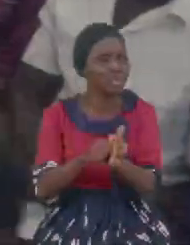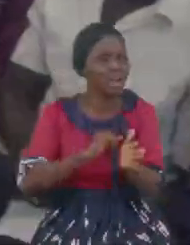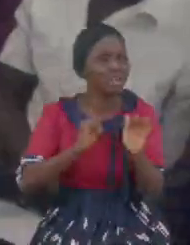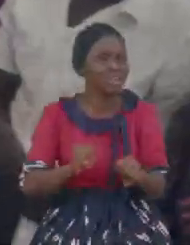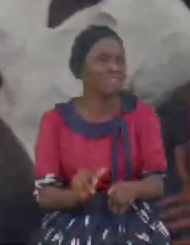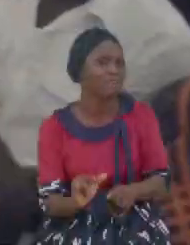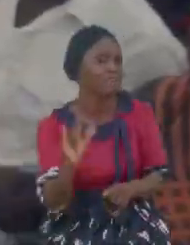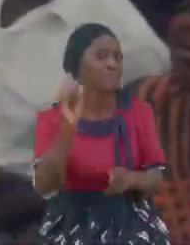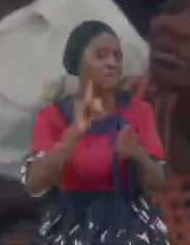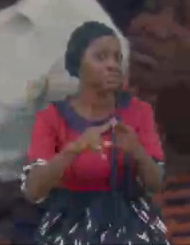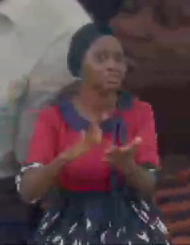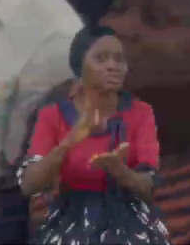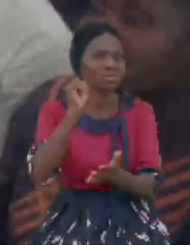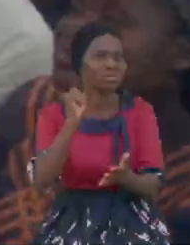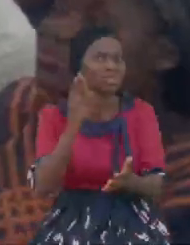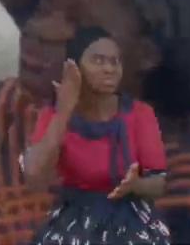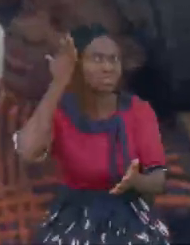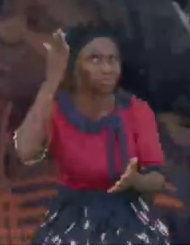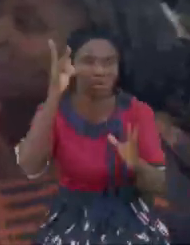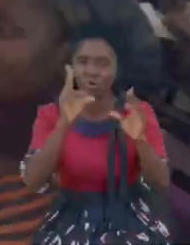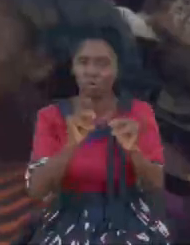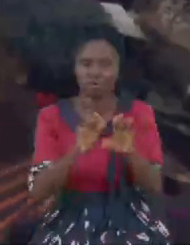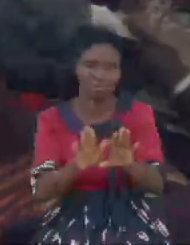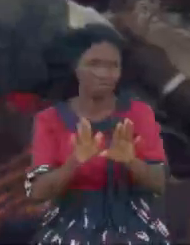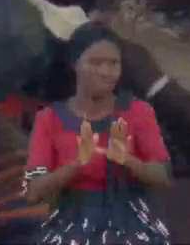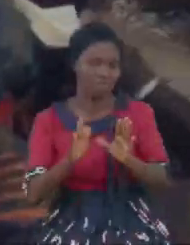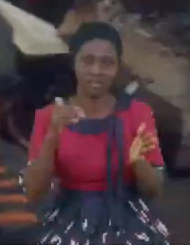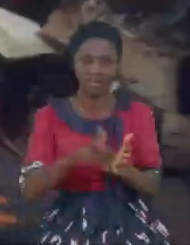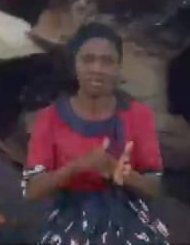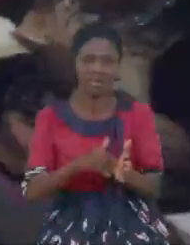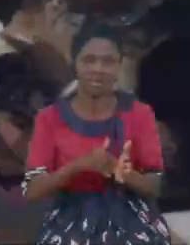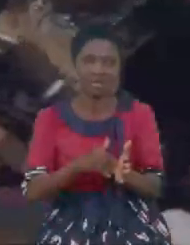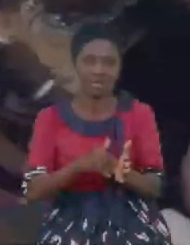futur glorieux? Il n'y a plus de crainte. Verset